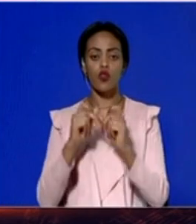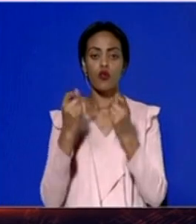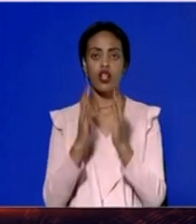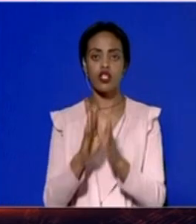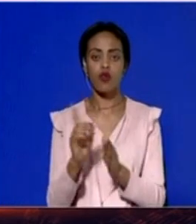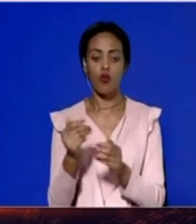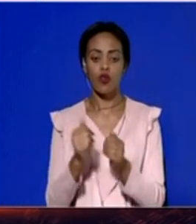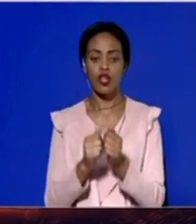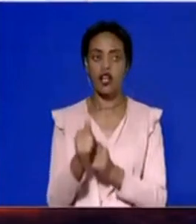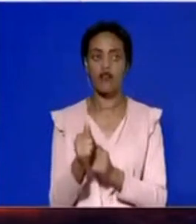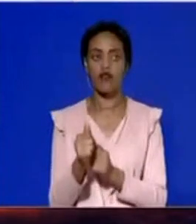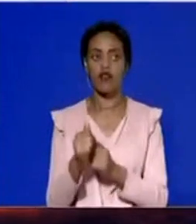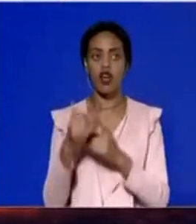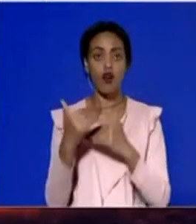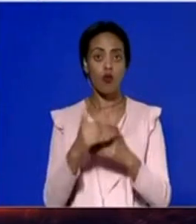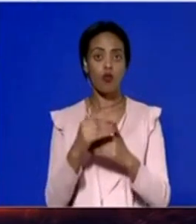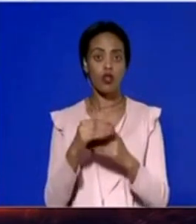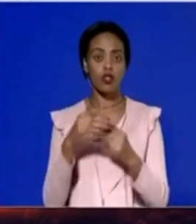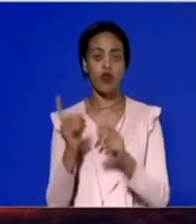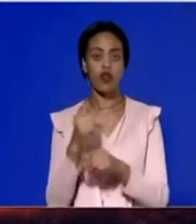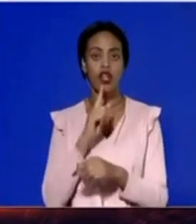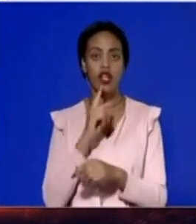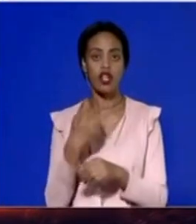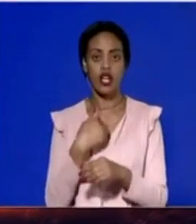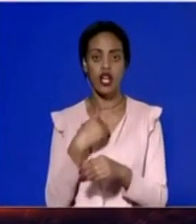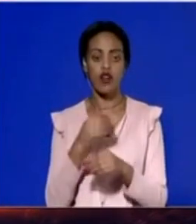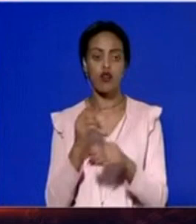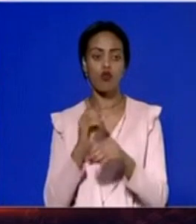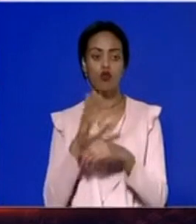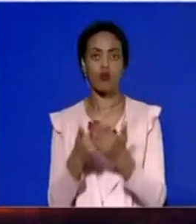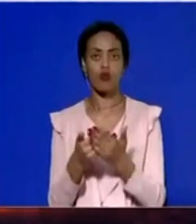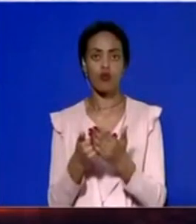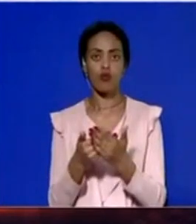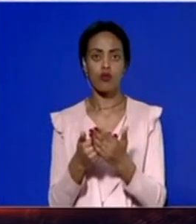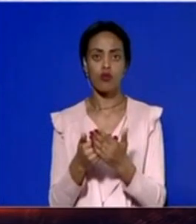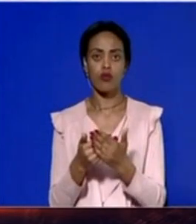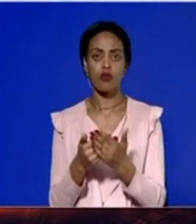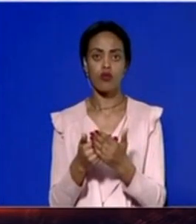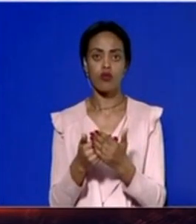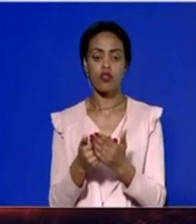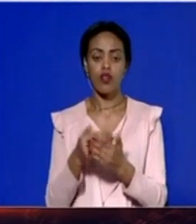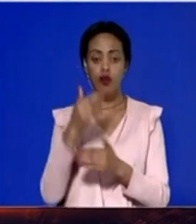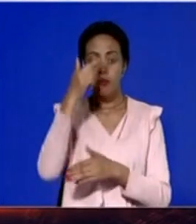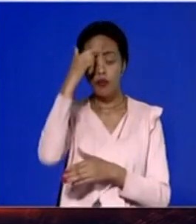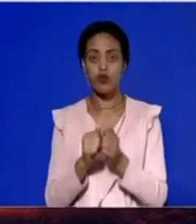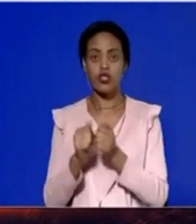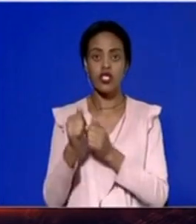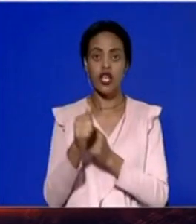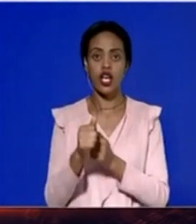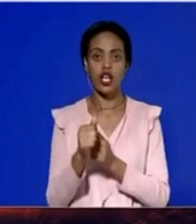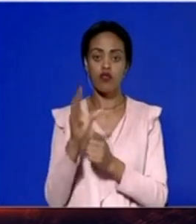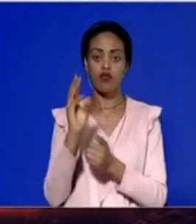لك حلف أقول نتمرد أنا هنا هم من زي تمرد أكون خلوا إذا كان مسوات كن غفلنا مغنياتو لحلف تستشرح مسوات